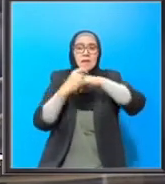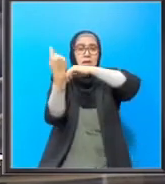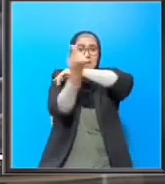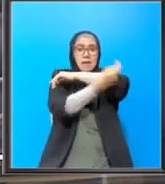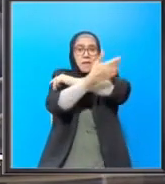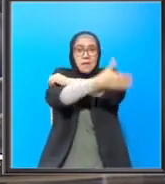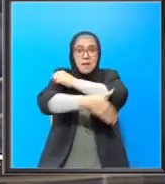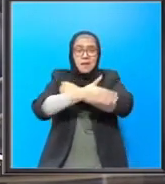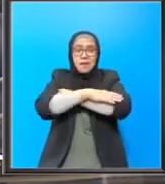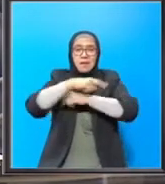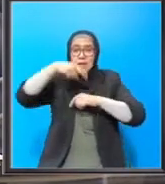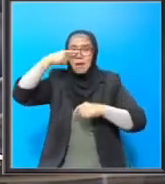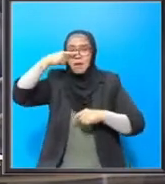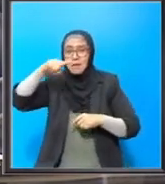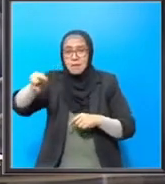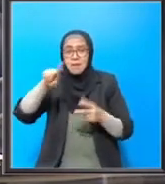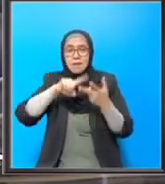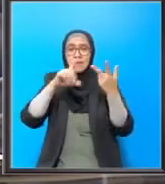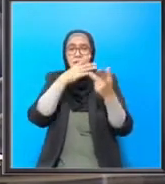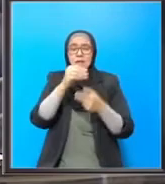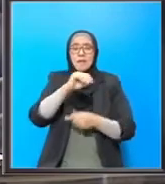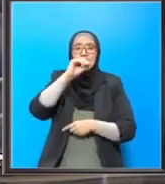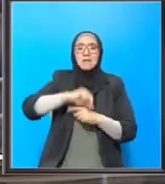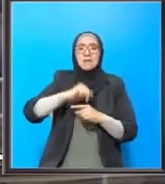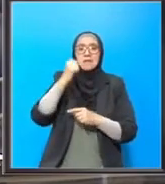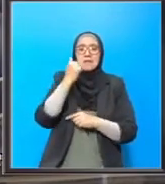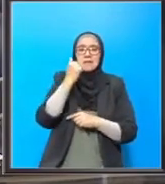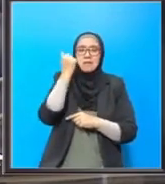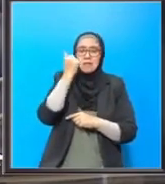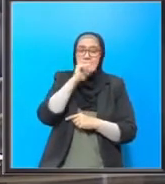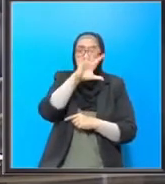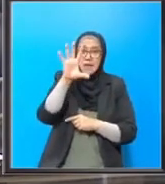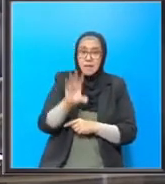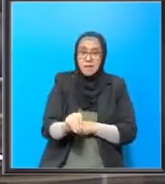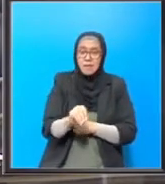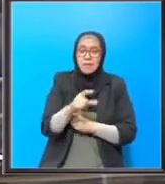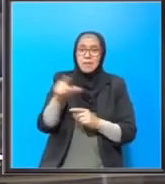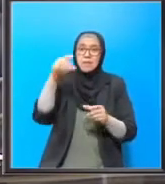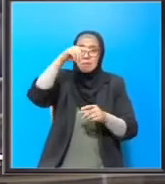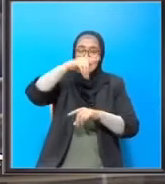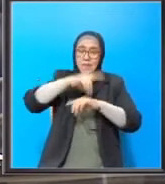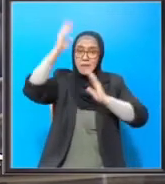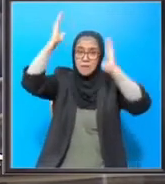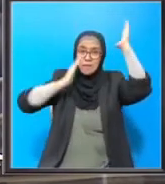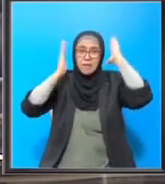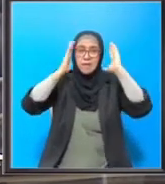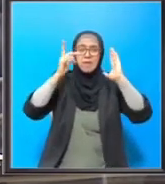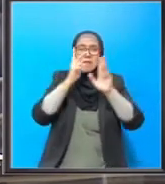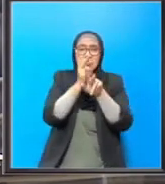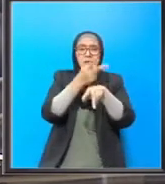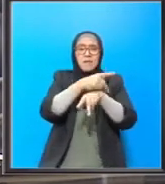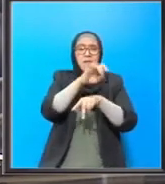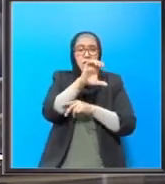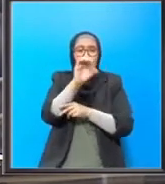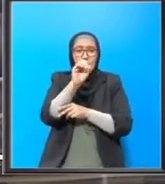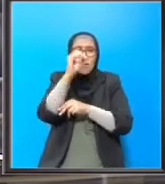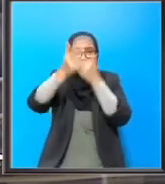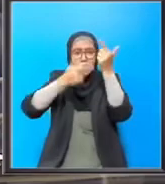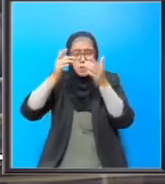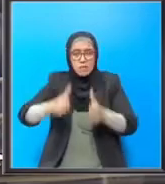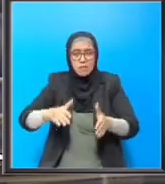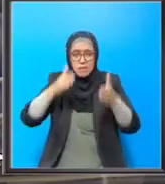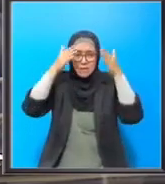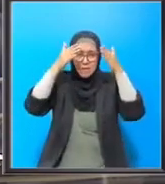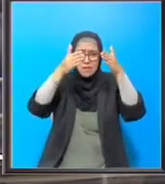Thailand Taman negara Cruise Afrika Selatan demensia produk Eko plancungan diberi fokus pada